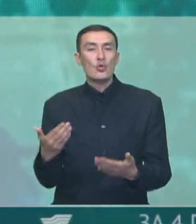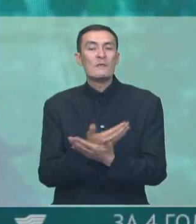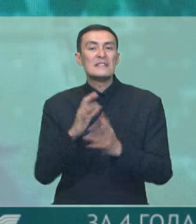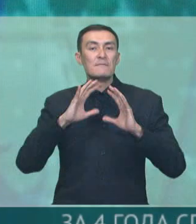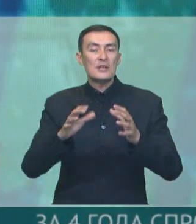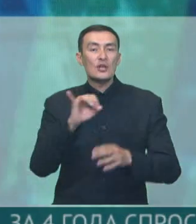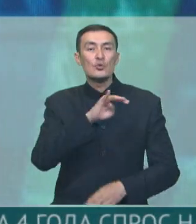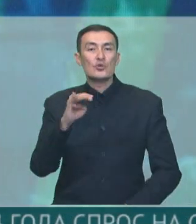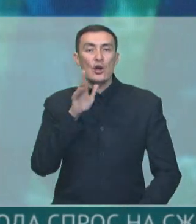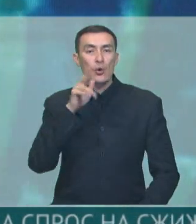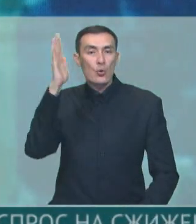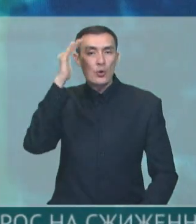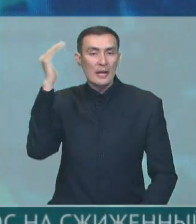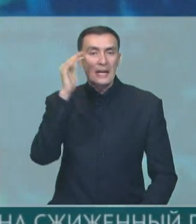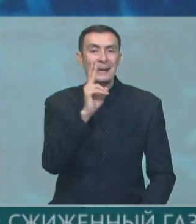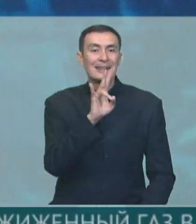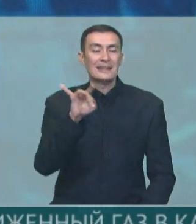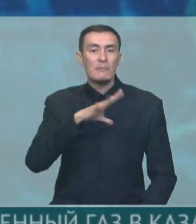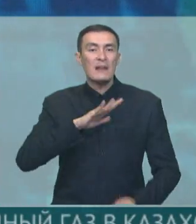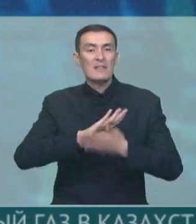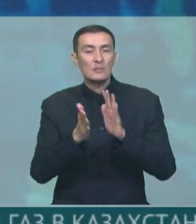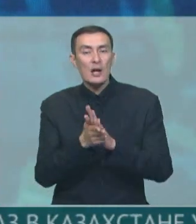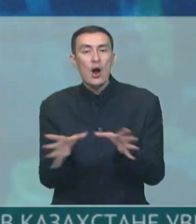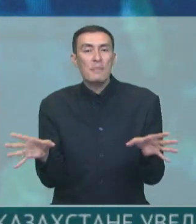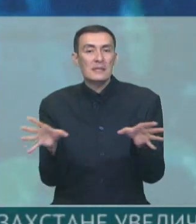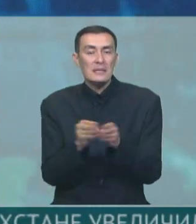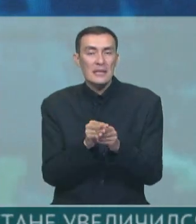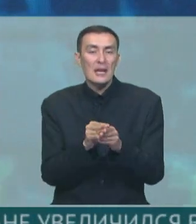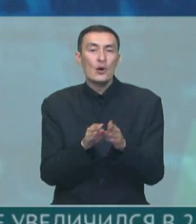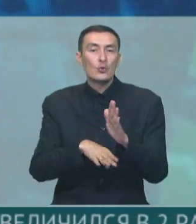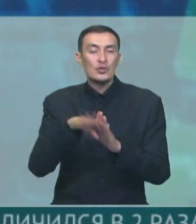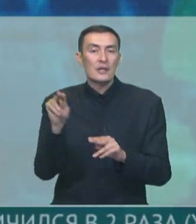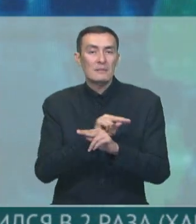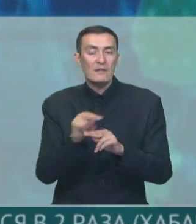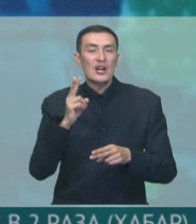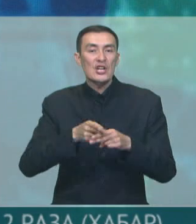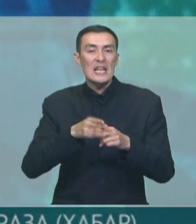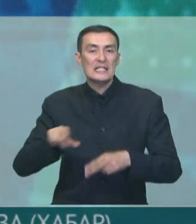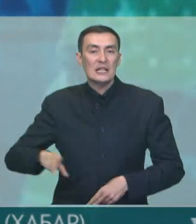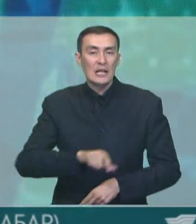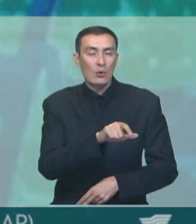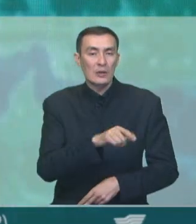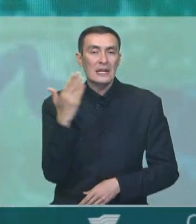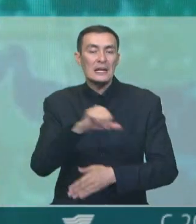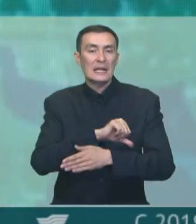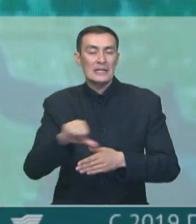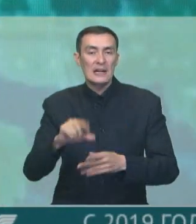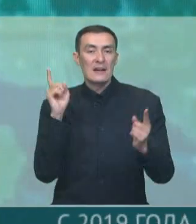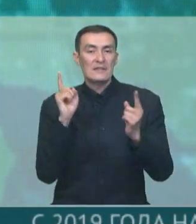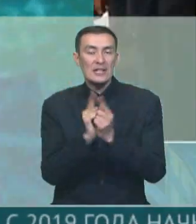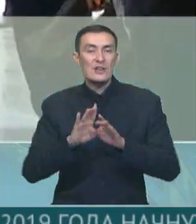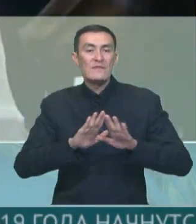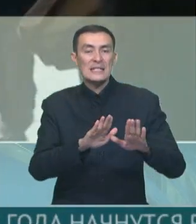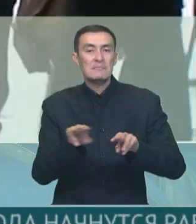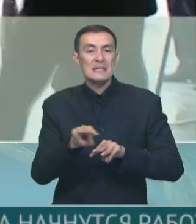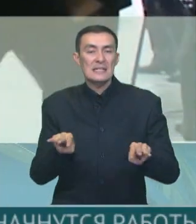мире. Южная Корея и КНДР обсудили возможность объединения и модернизации железных дорог на межкорейской границе. Встреча